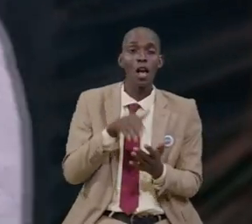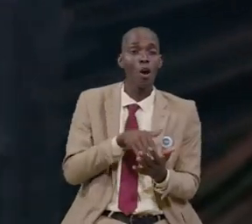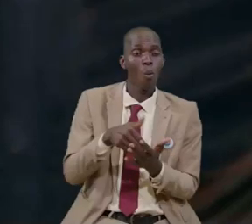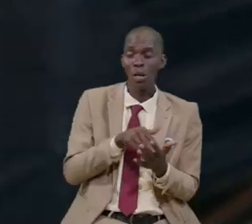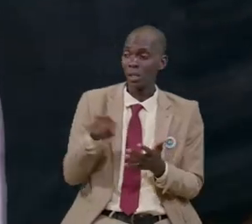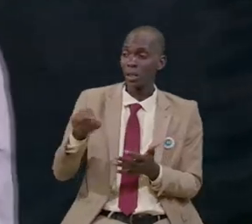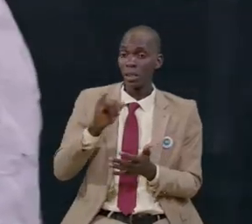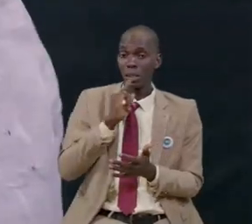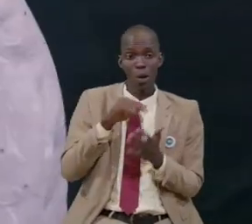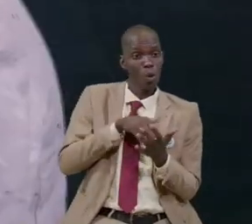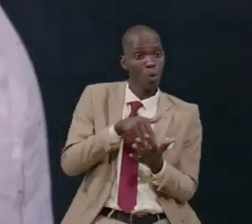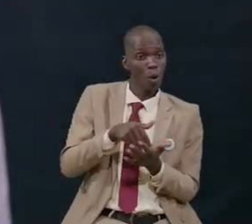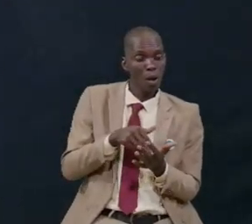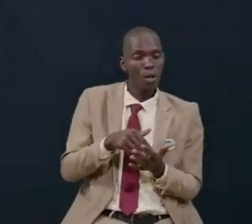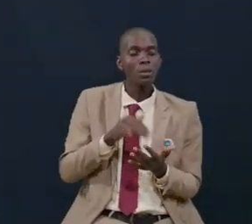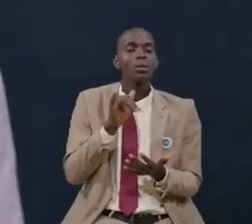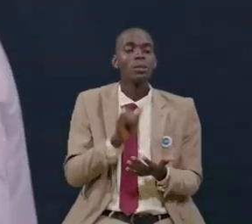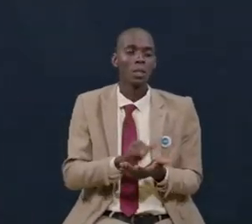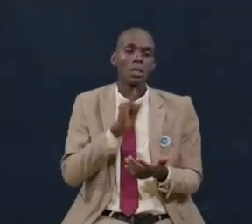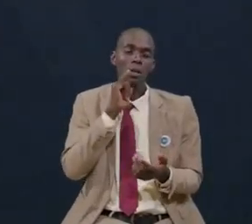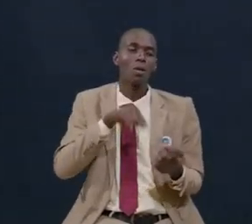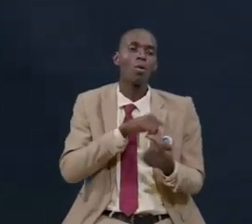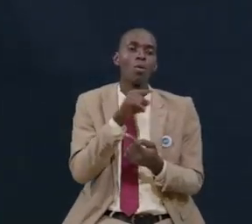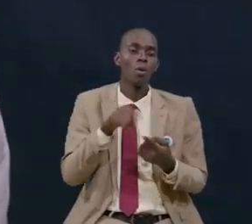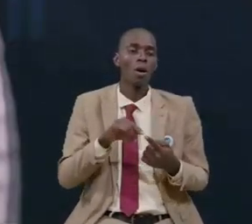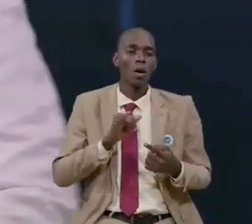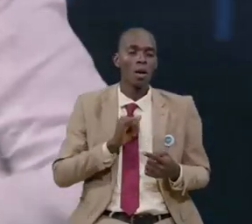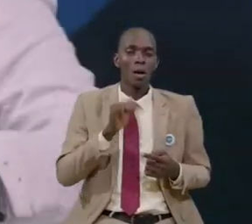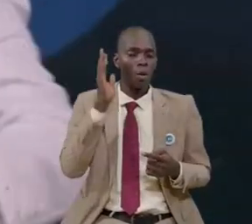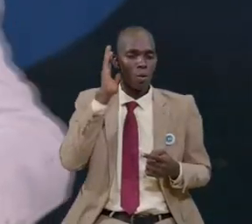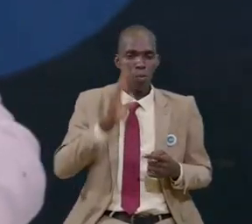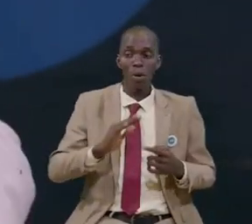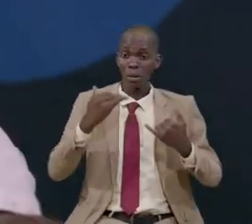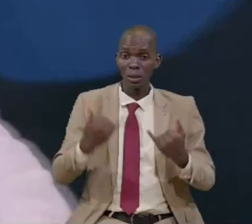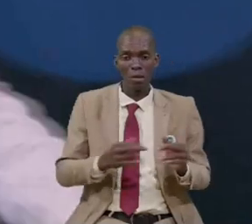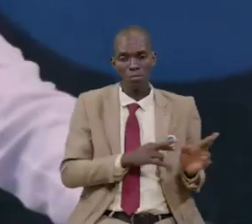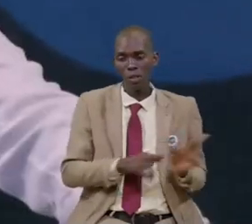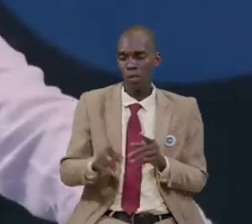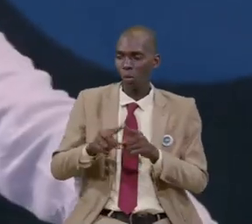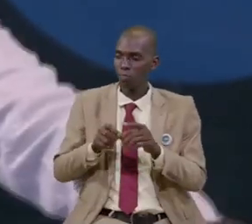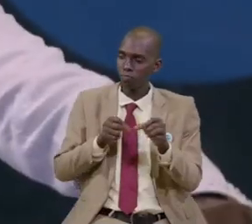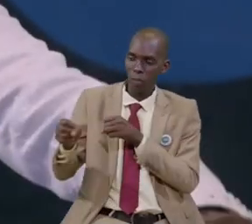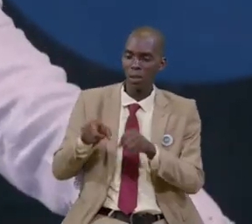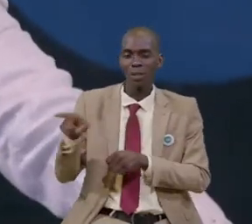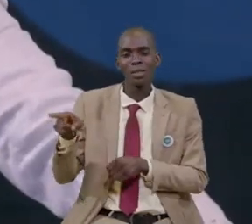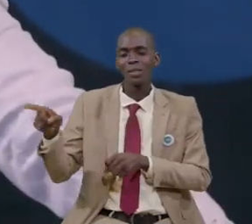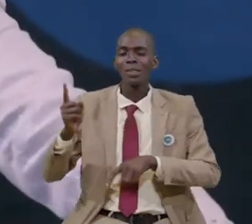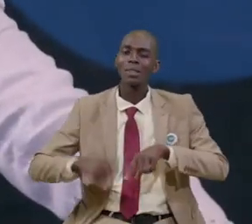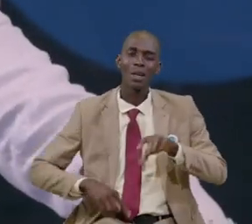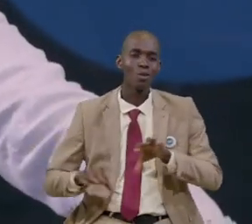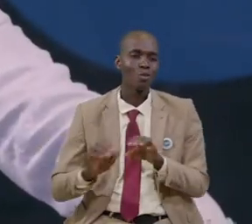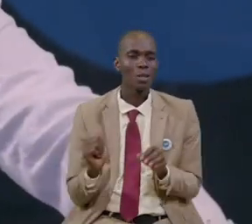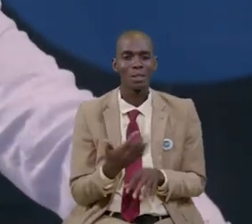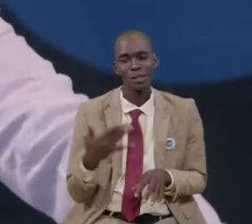et dans sa maladie, c'est à ce temps-là que je vais le torturer. Il ne pouvait rien faire. La personne était si faible